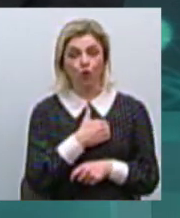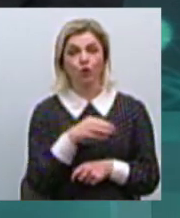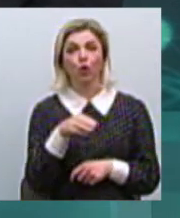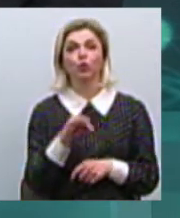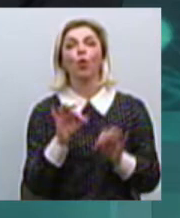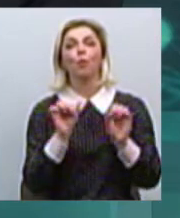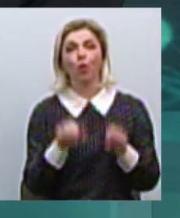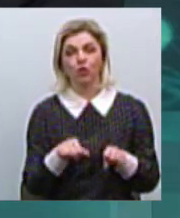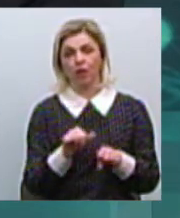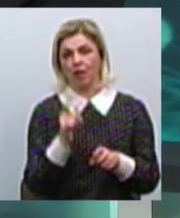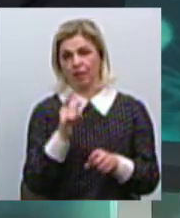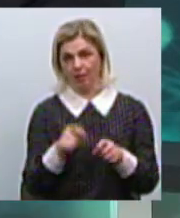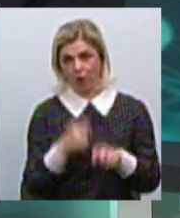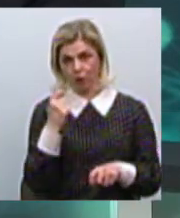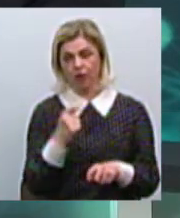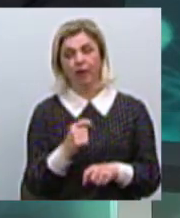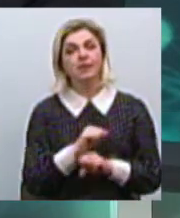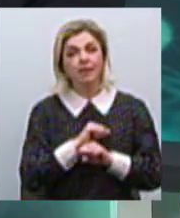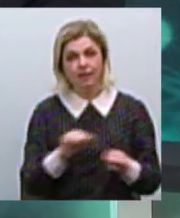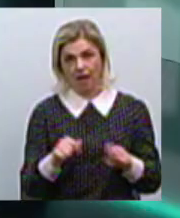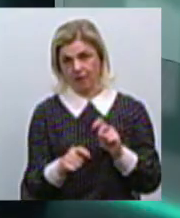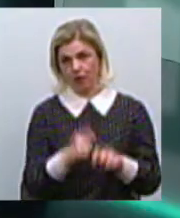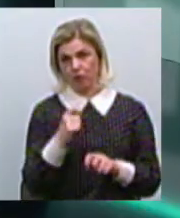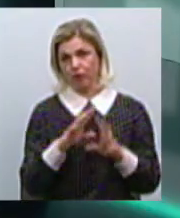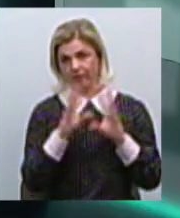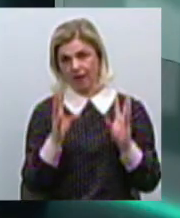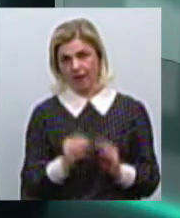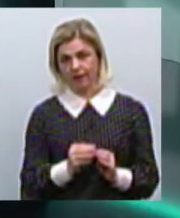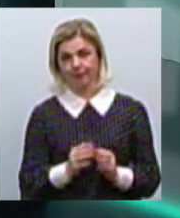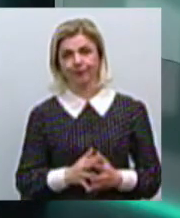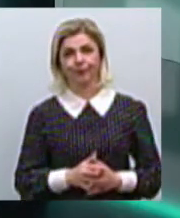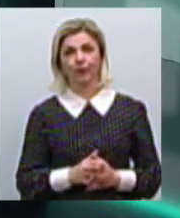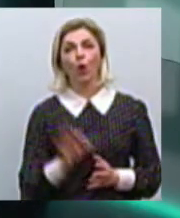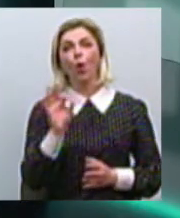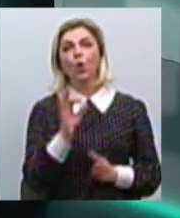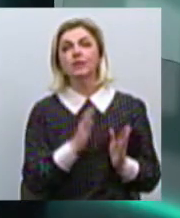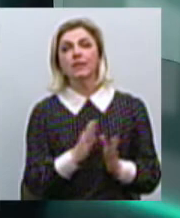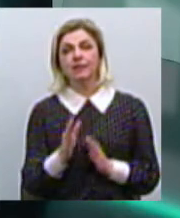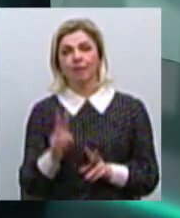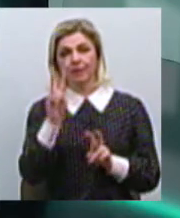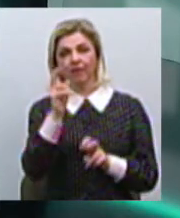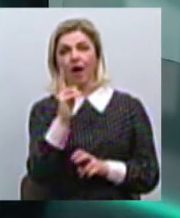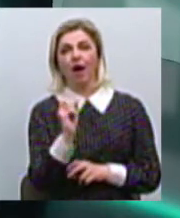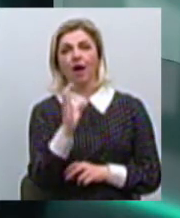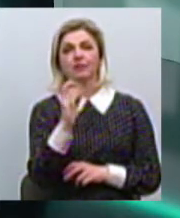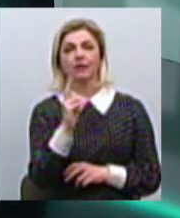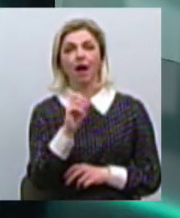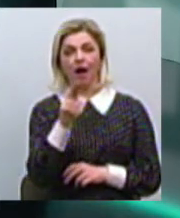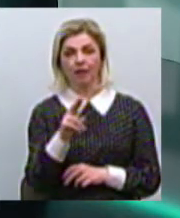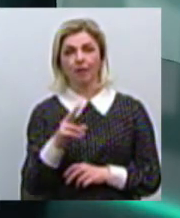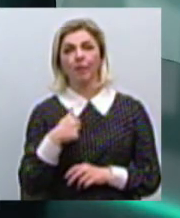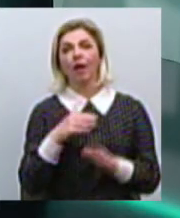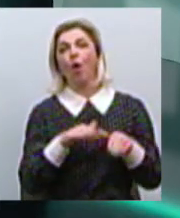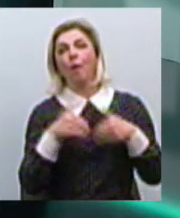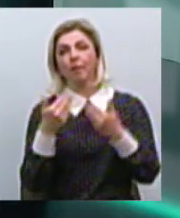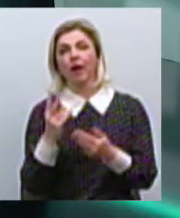порушувати. Тобто не можна порушувати в жодному разі. Не можна взагалі. Щодо системи «Каскад», ми телефоном звернулись до екс-співробітниці